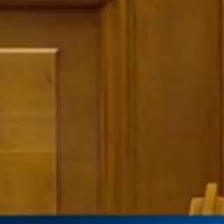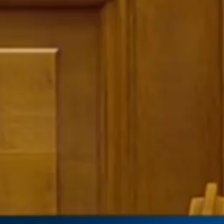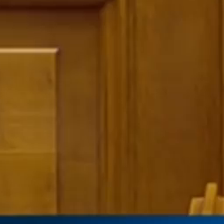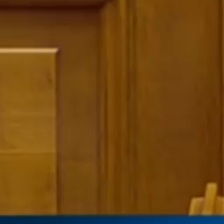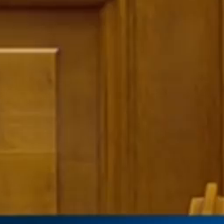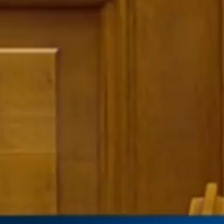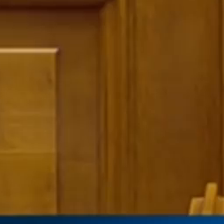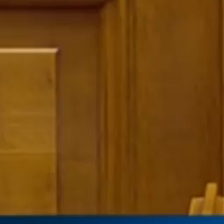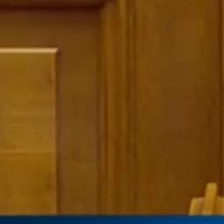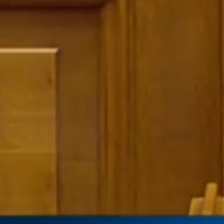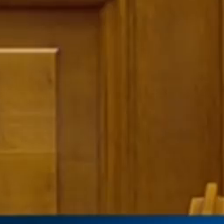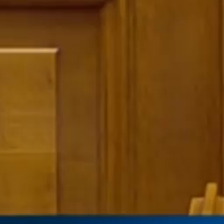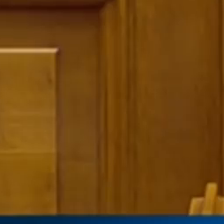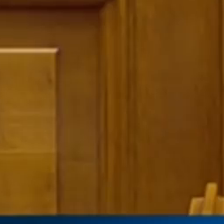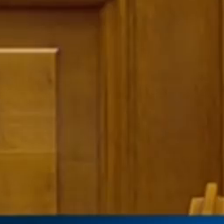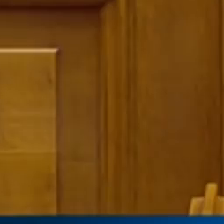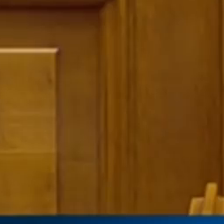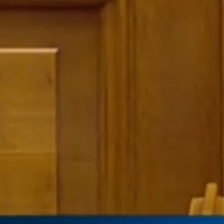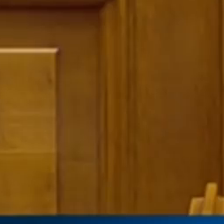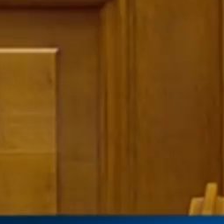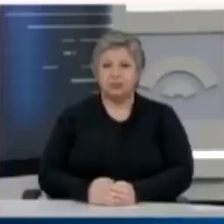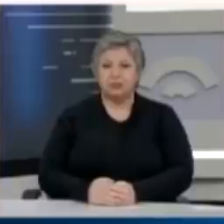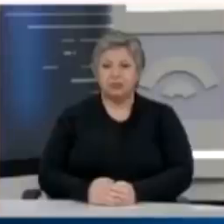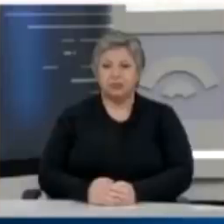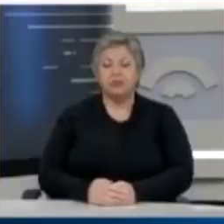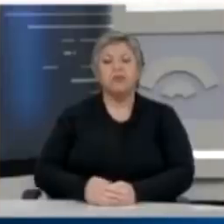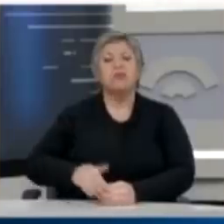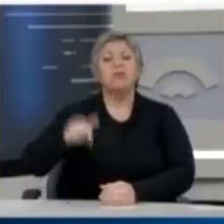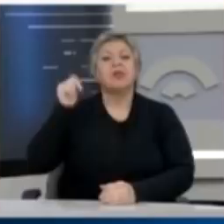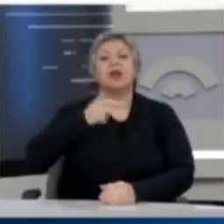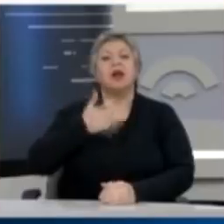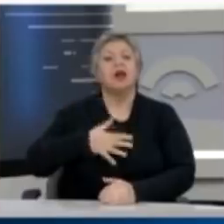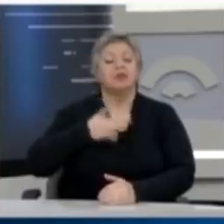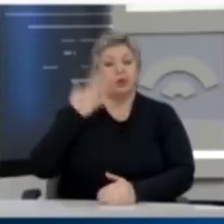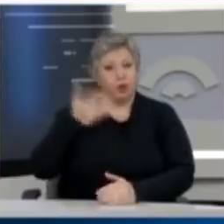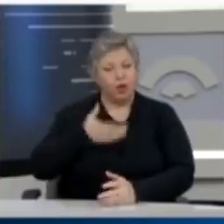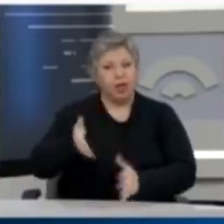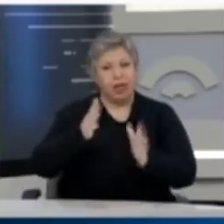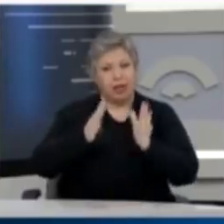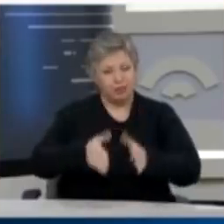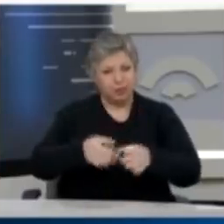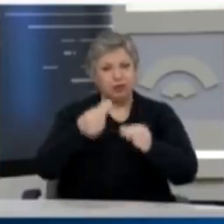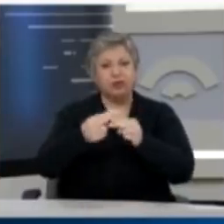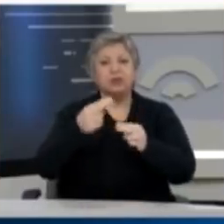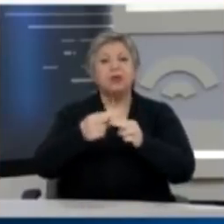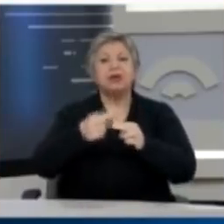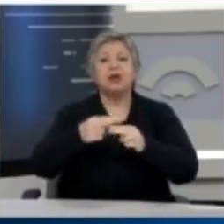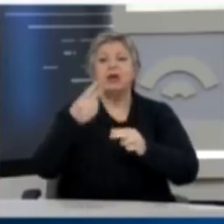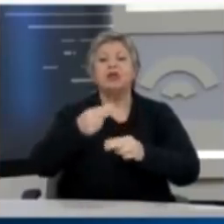ξεχωριστό κεφάλαιο στην πρότασή μας είναι τα ζητήματα λειτουργίας της Βουλής και των πολιτιακών